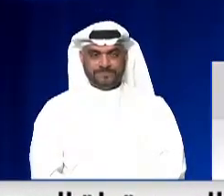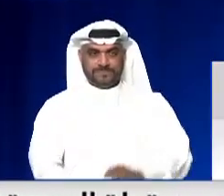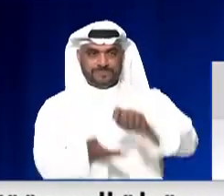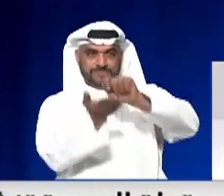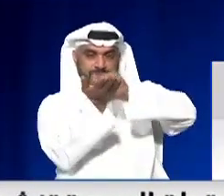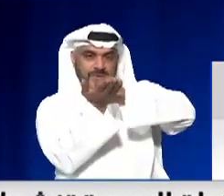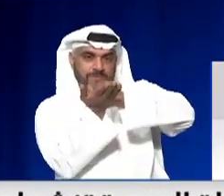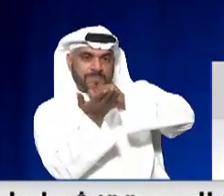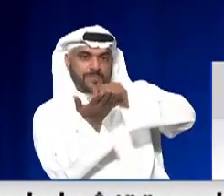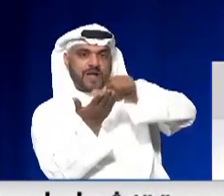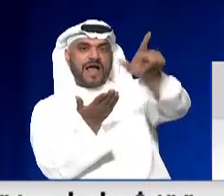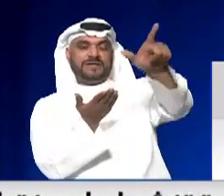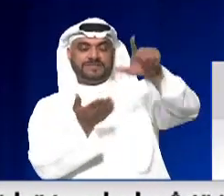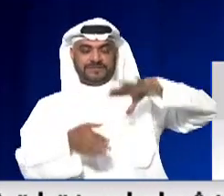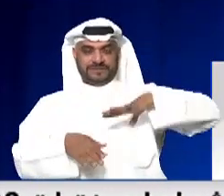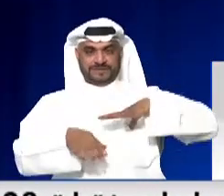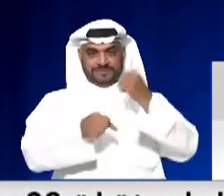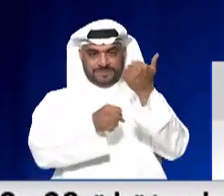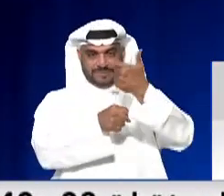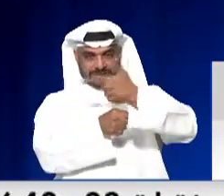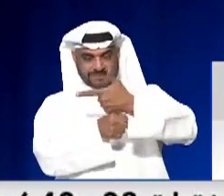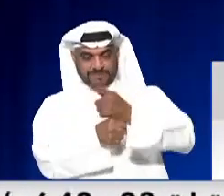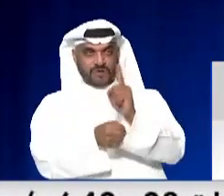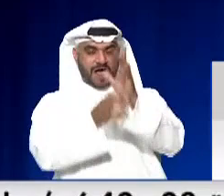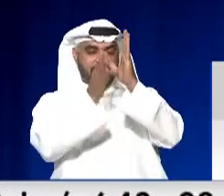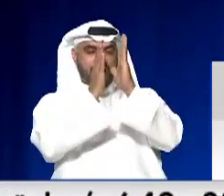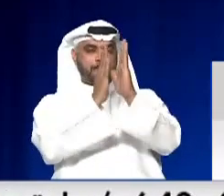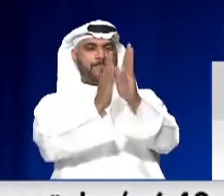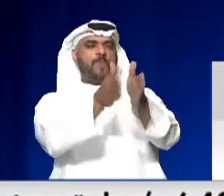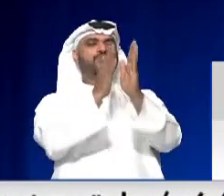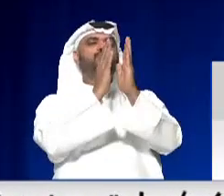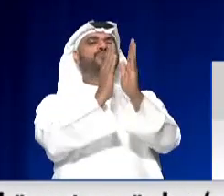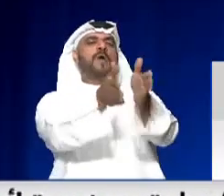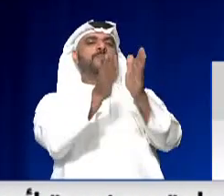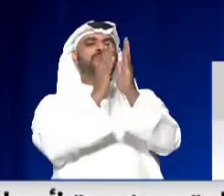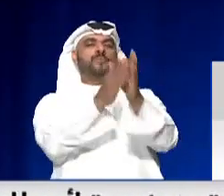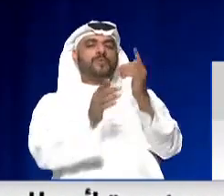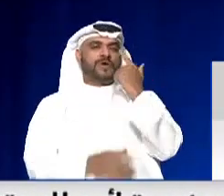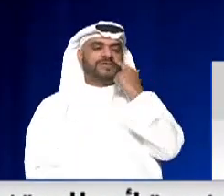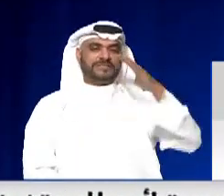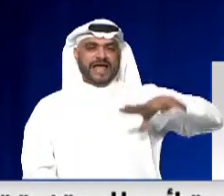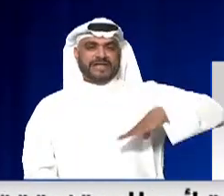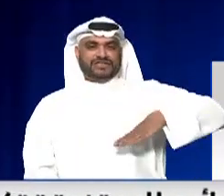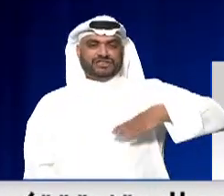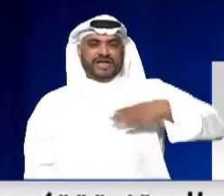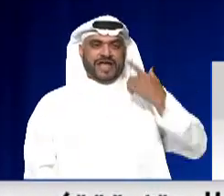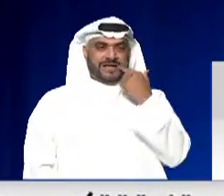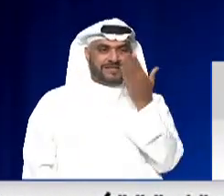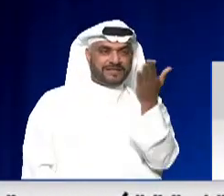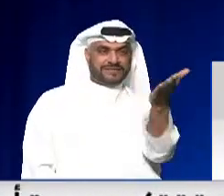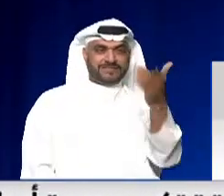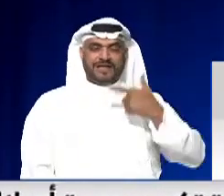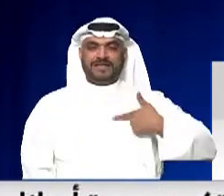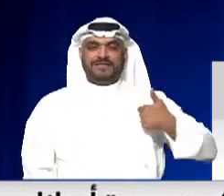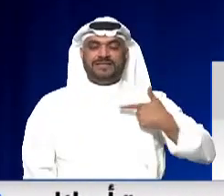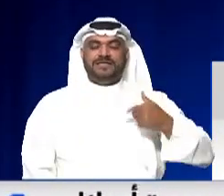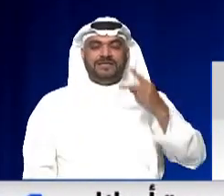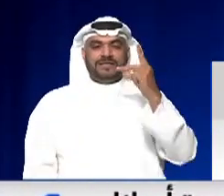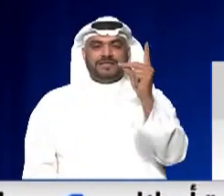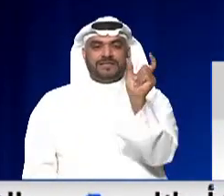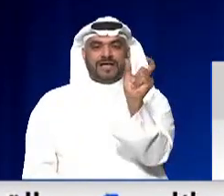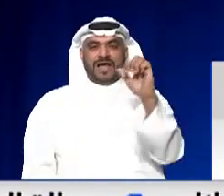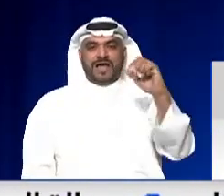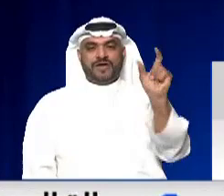بعث سمو ولي العهد الشيخ مشعل الأحمد الجابر الصباح حفظه الله ببرقية تهنئة إلى سمو الشيخ طحنون بن زايد آل